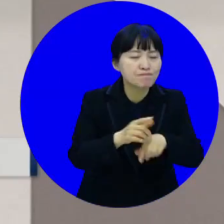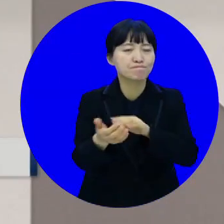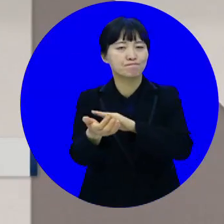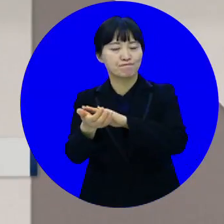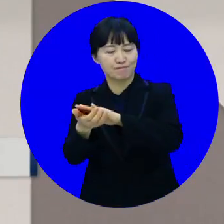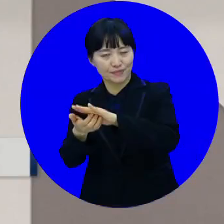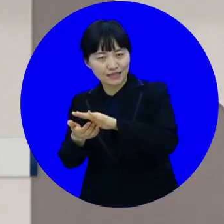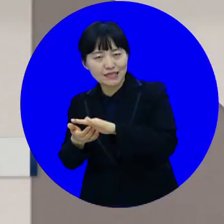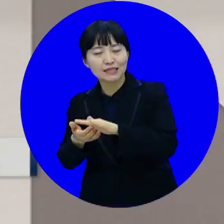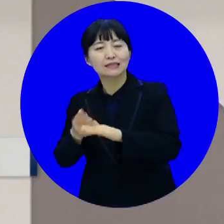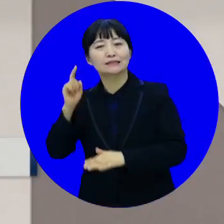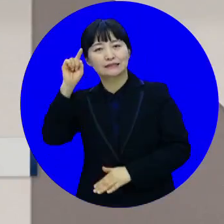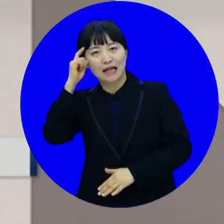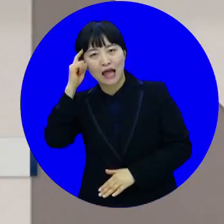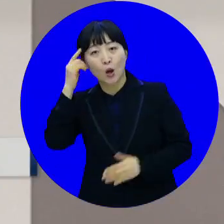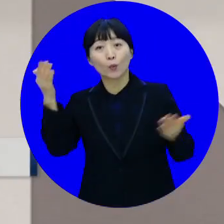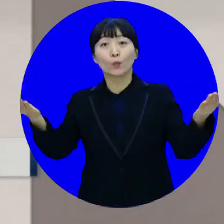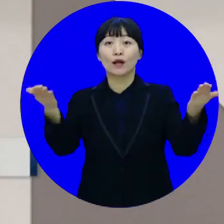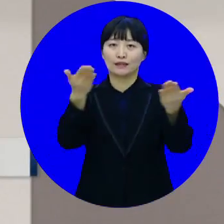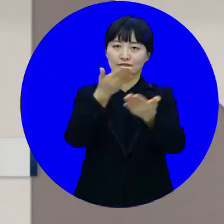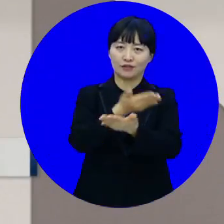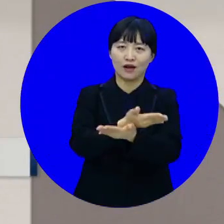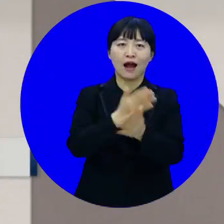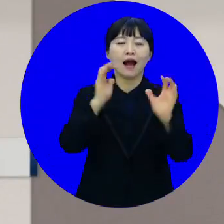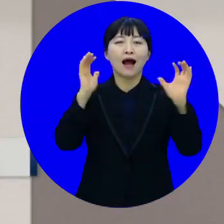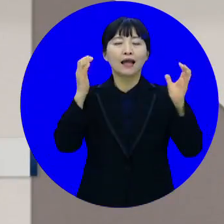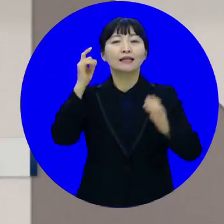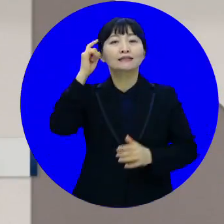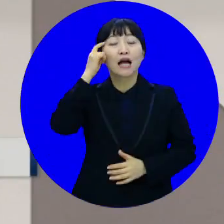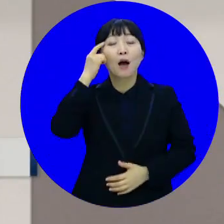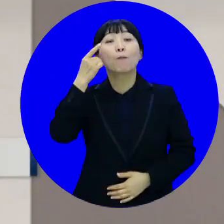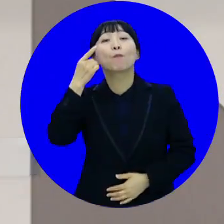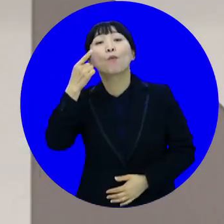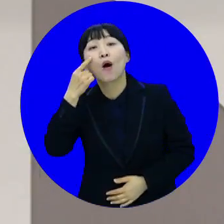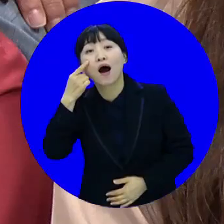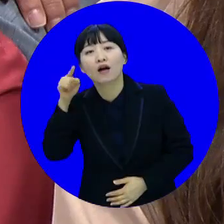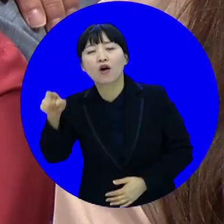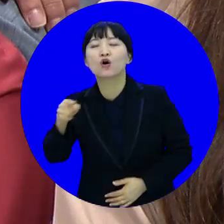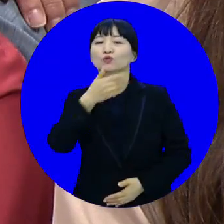보낼지 미리 의견을 교환하고 아이의 생각을 들어보는 것도 굉장히 중요합니다.